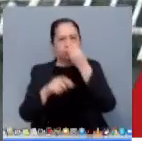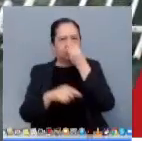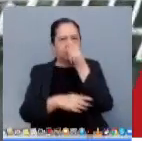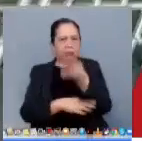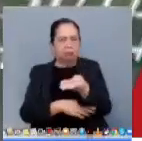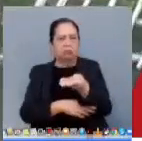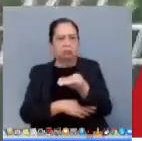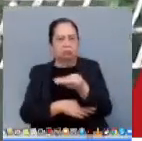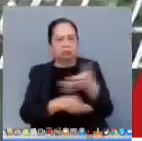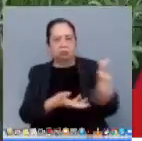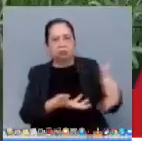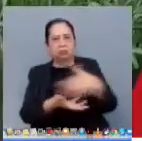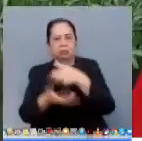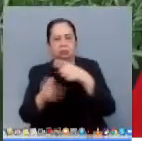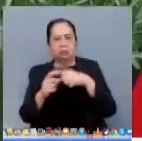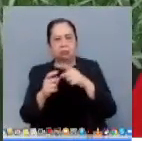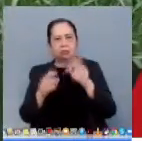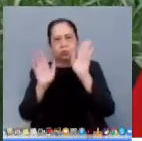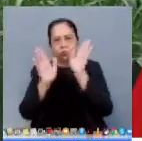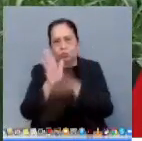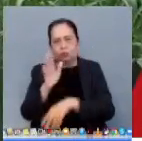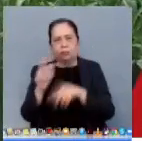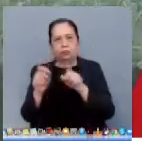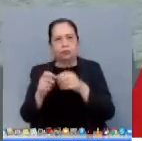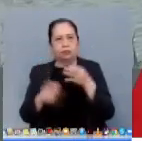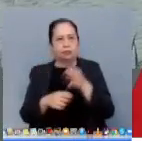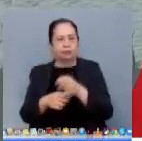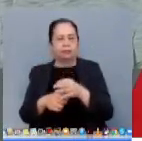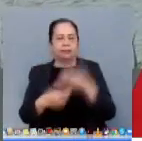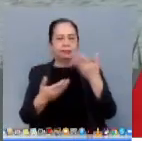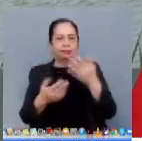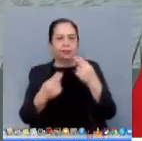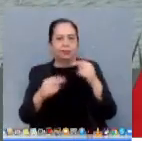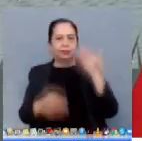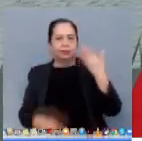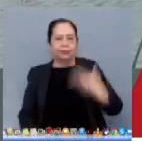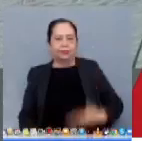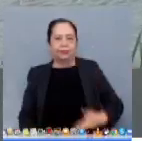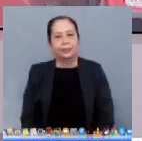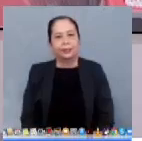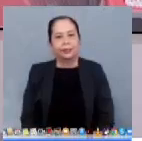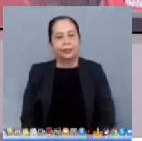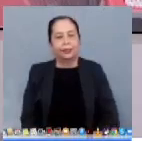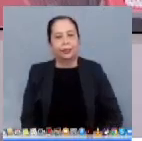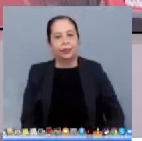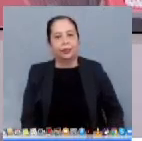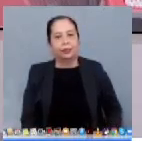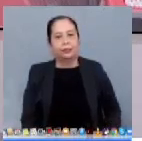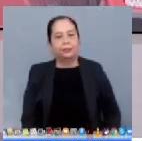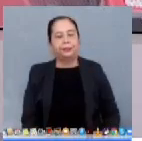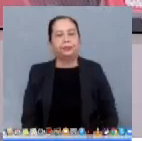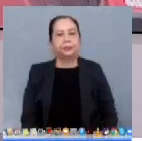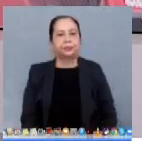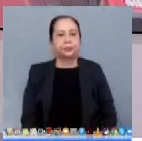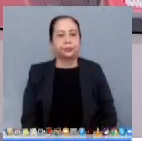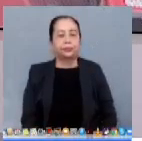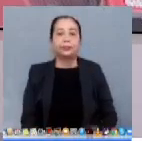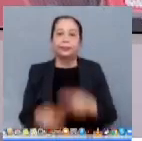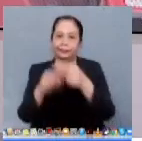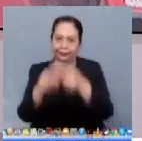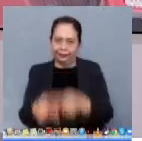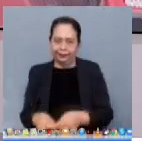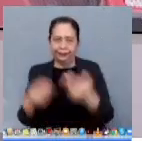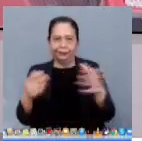murang bentahan ng kanilang hango. Para sa unang balita, Bam Alegre, Bong Puso para sa Pilipino. Pinangalanan na ni President-elect